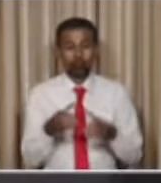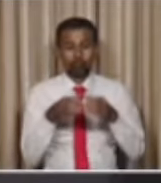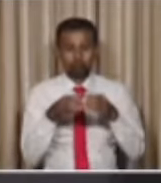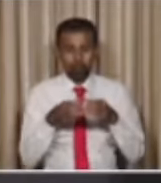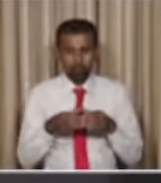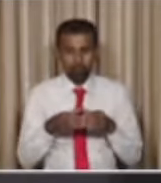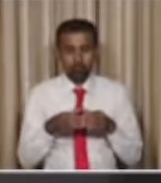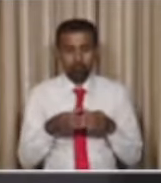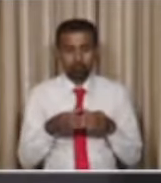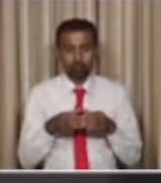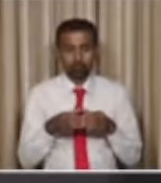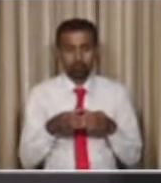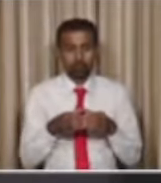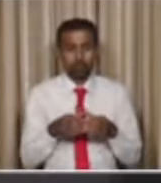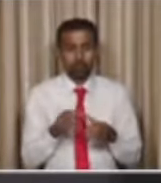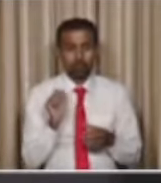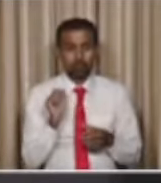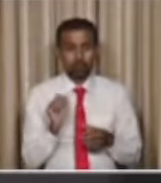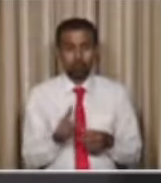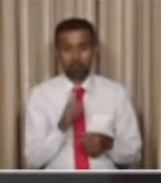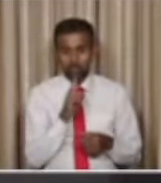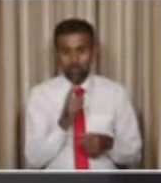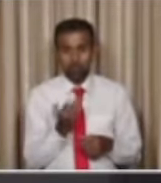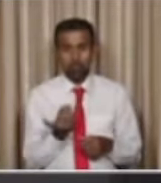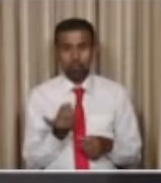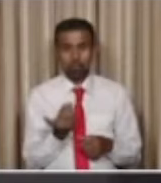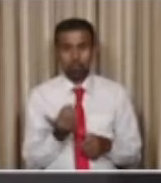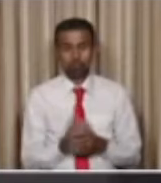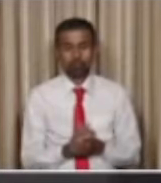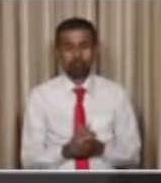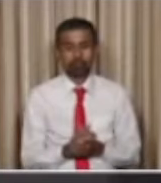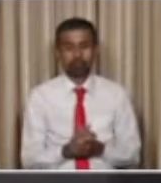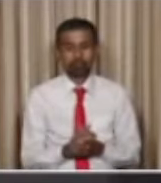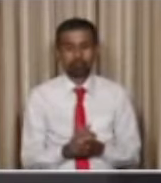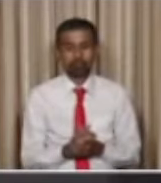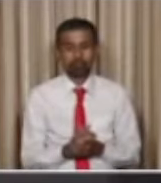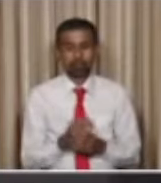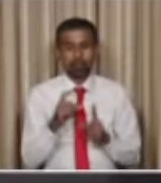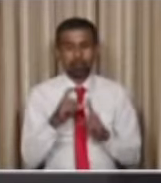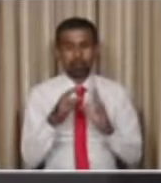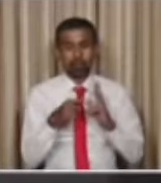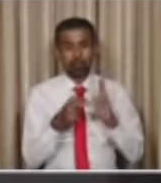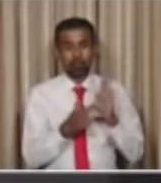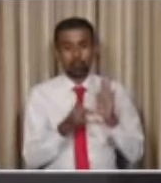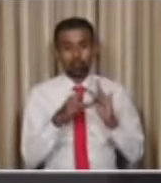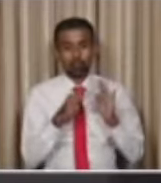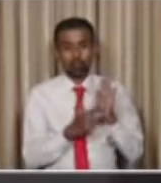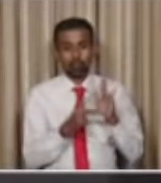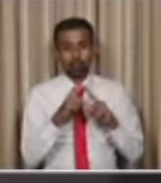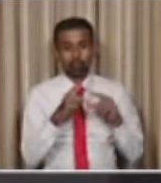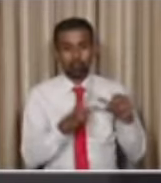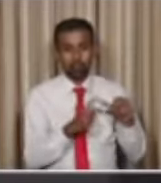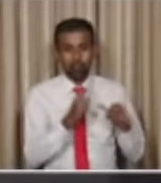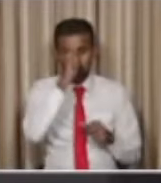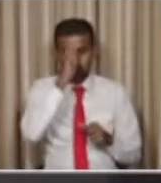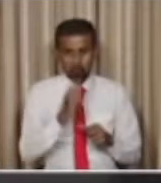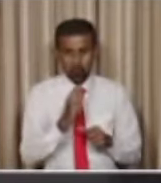ಖಂಡಾಯಮ ನಮ ಕಿಯನ್ನೋನಿ ಮಮ ವಿಶೇಷೇಮ ದುಮಿಂದ ರತ್ನಾಯಕ